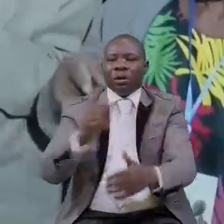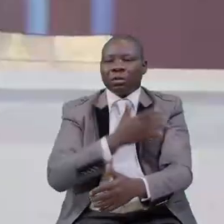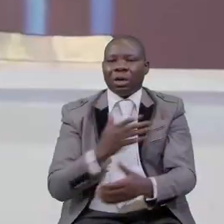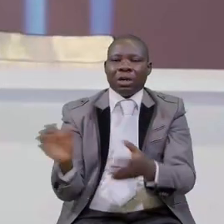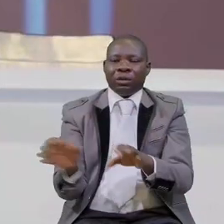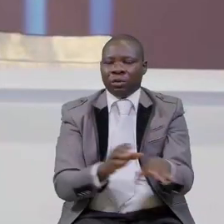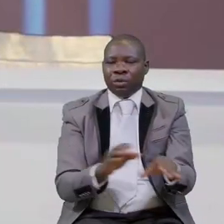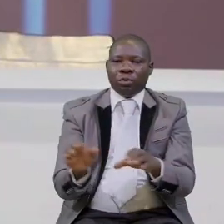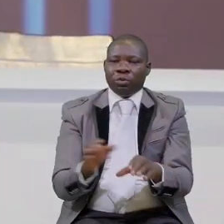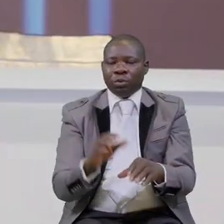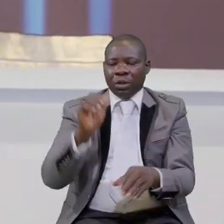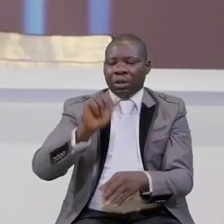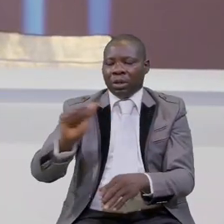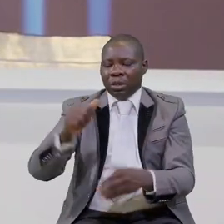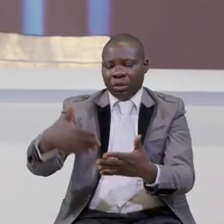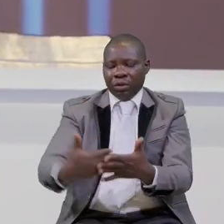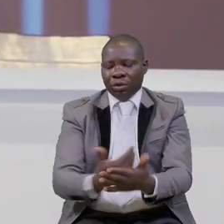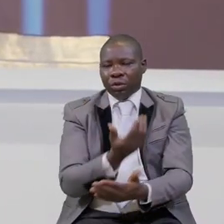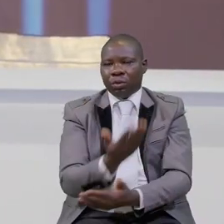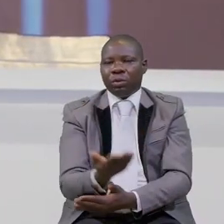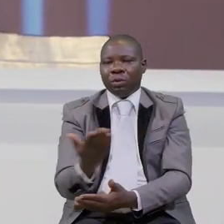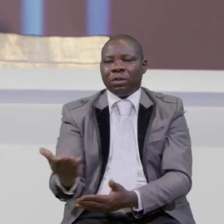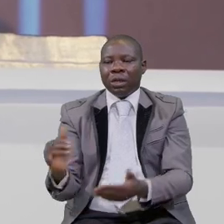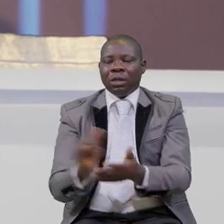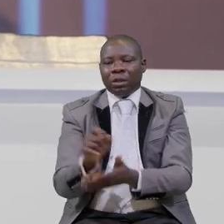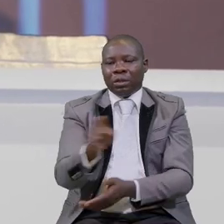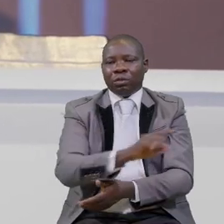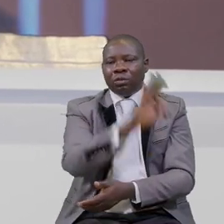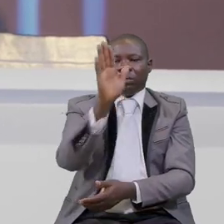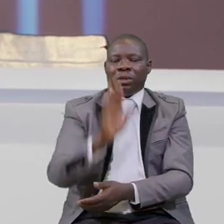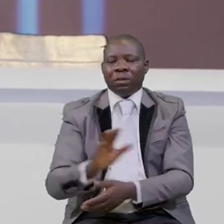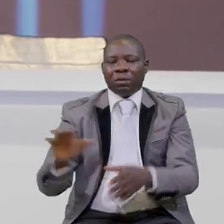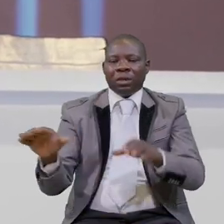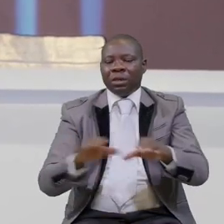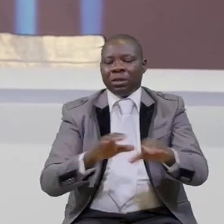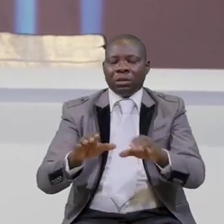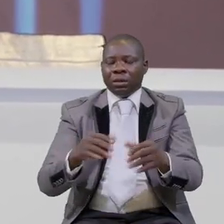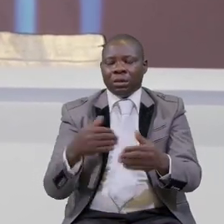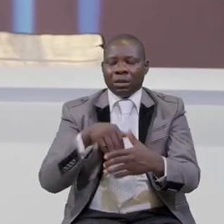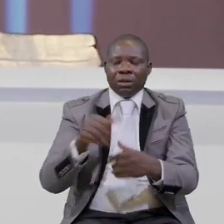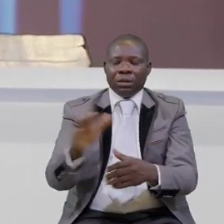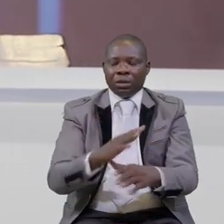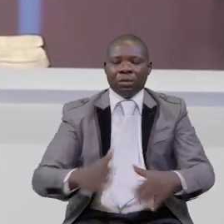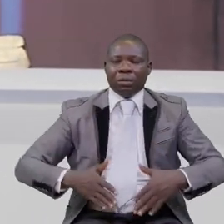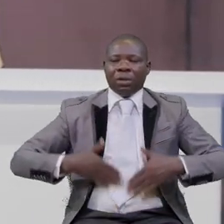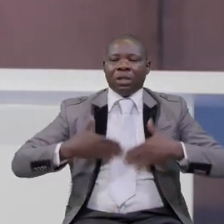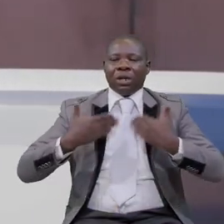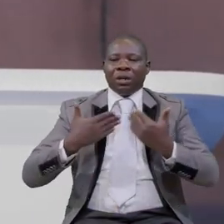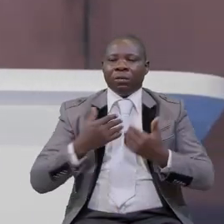l'avant et faire de nouvelles choses que tu n'as jamais faites dans ta vie.